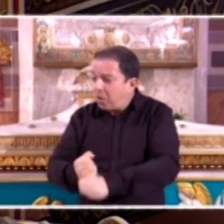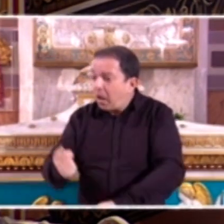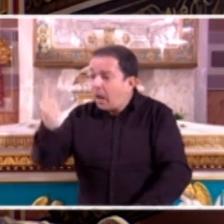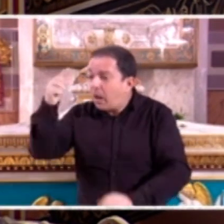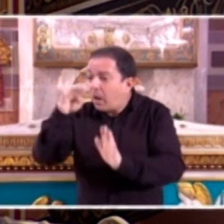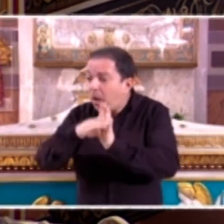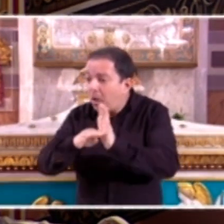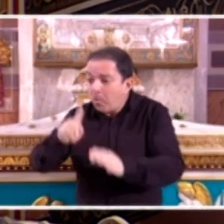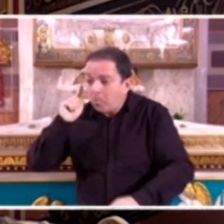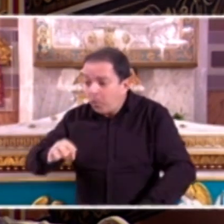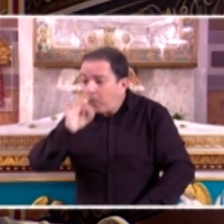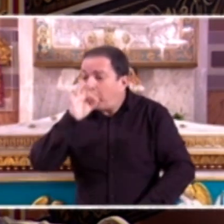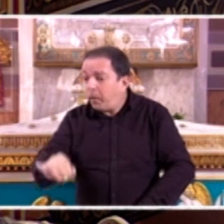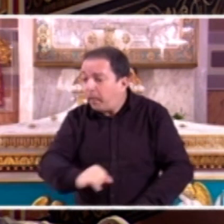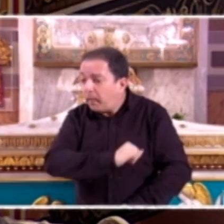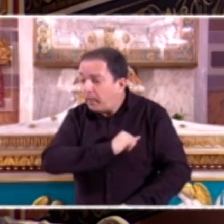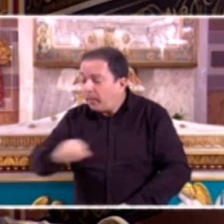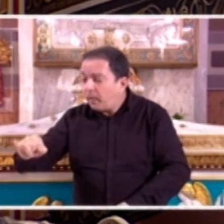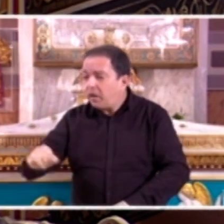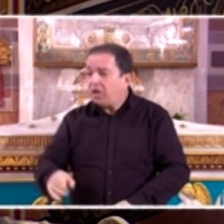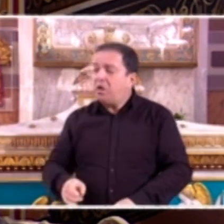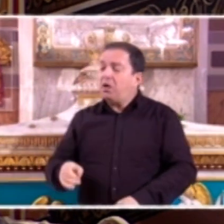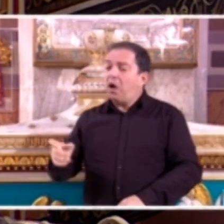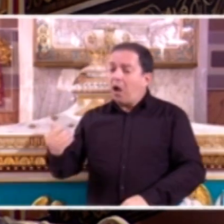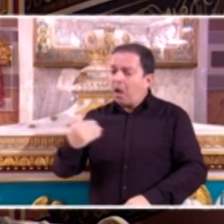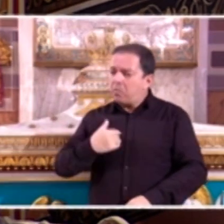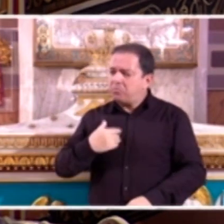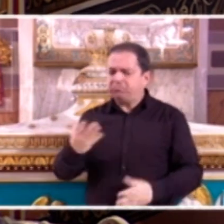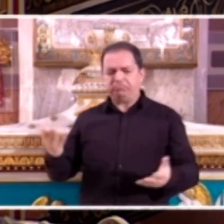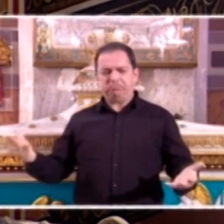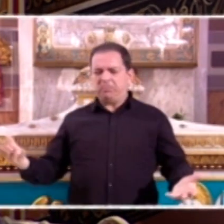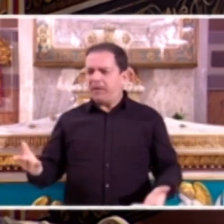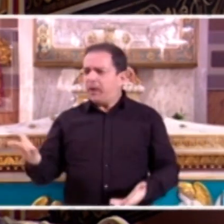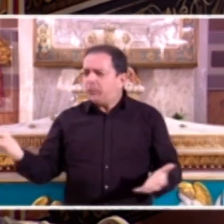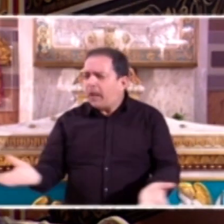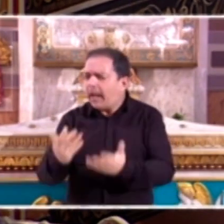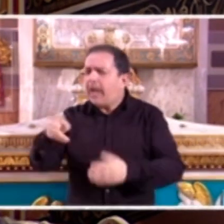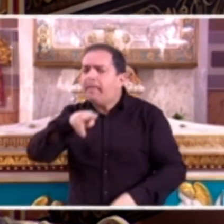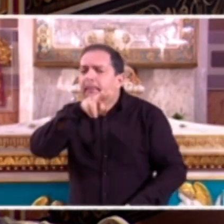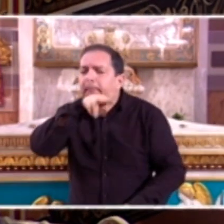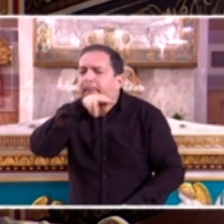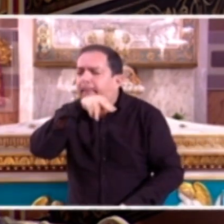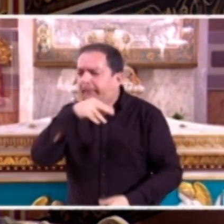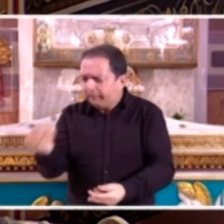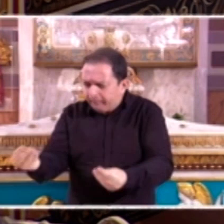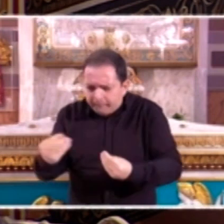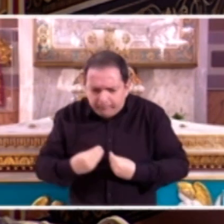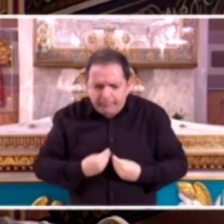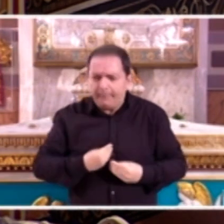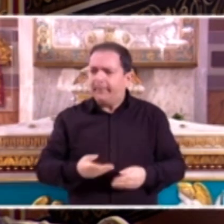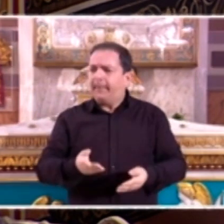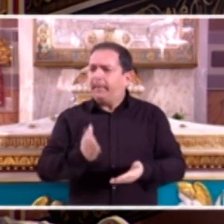σου παρήλθον και εμή ουδέποτε έδωκας έρηφον ή